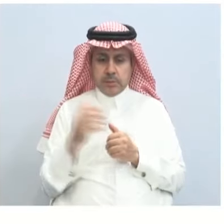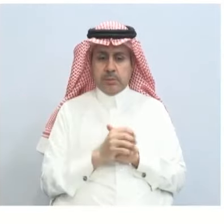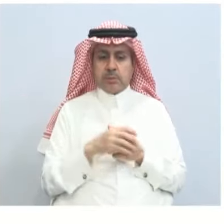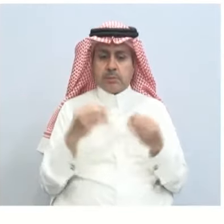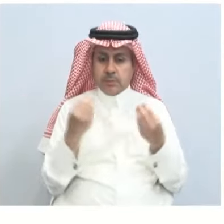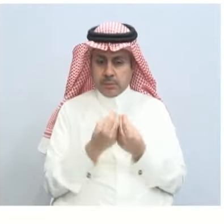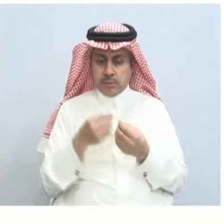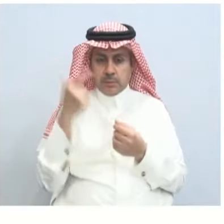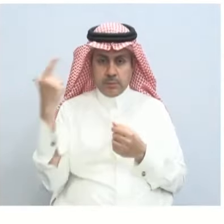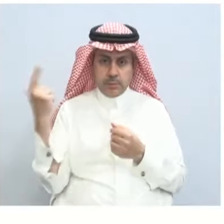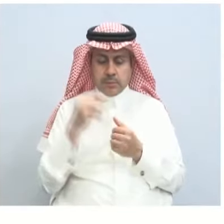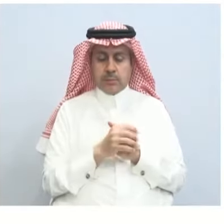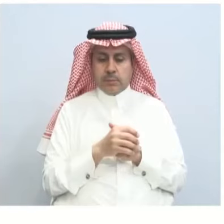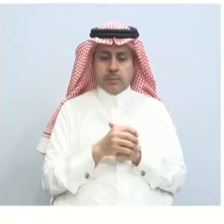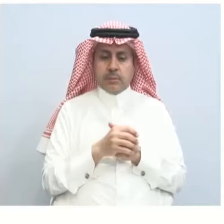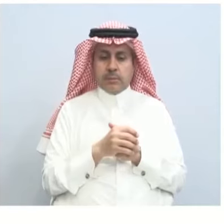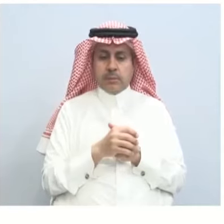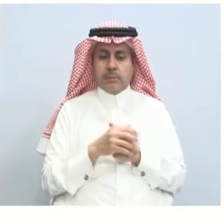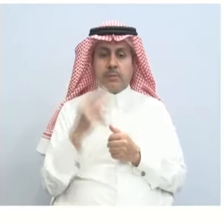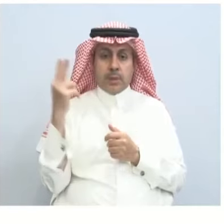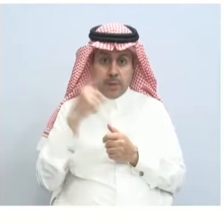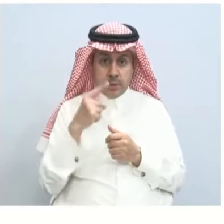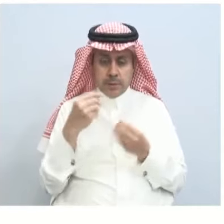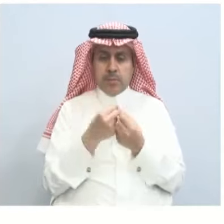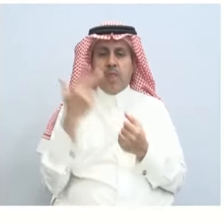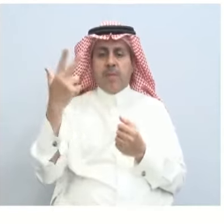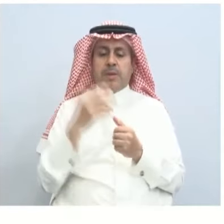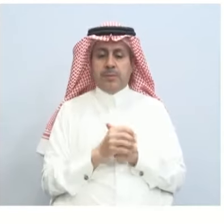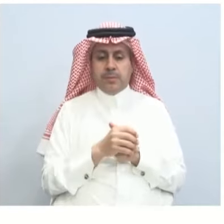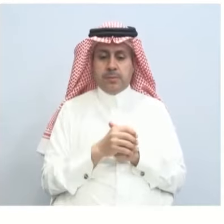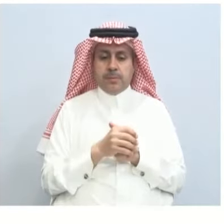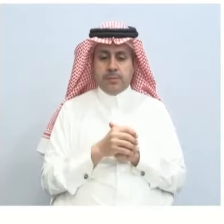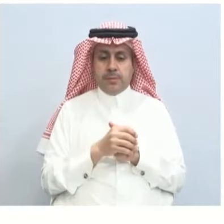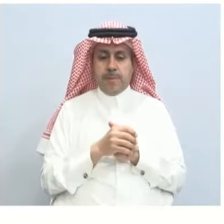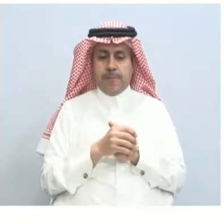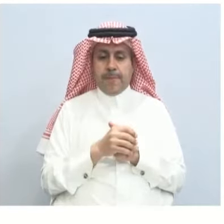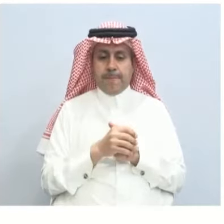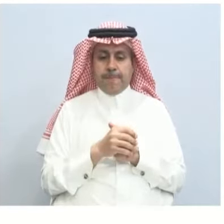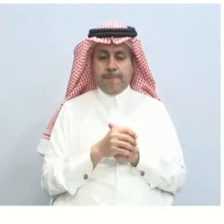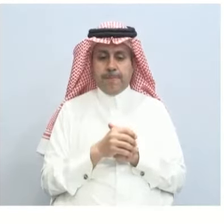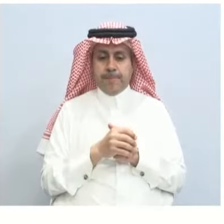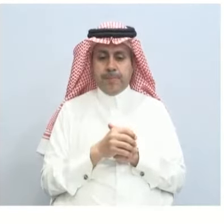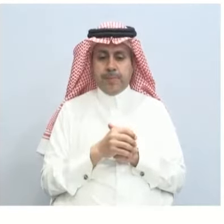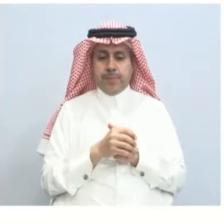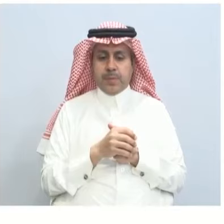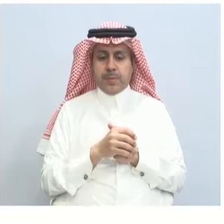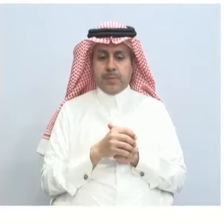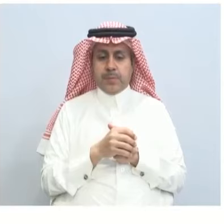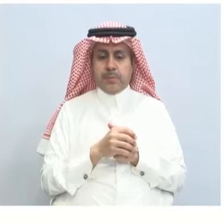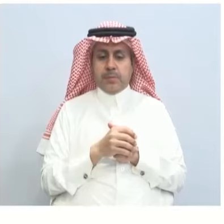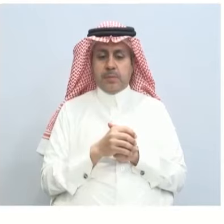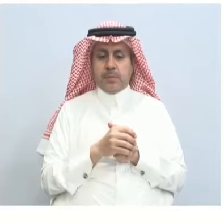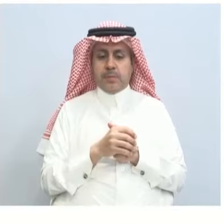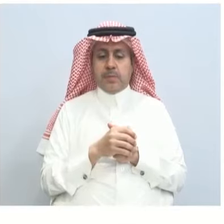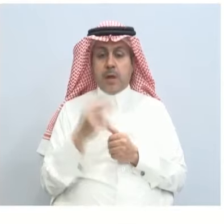و17 زائدا 12 و8 بهذا الشكل بمجرد جمع متجهين 9 و1